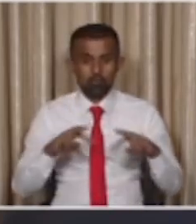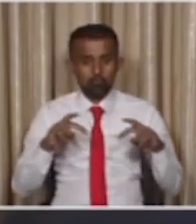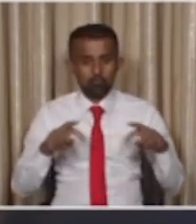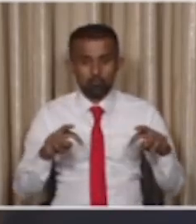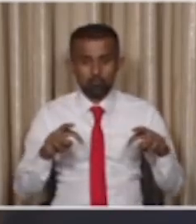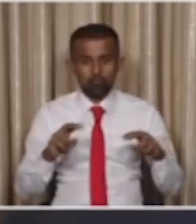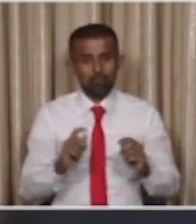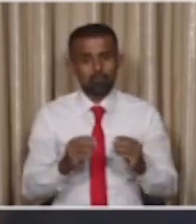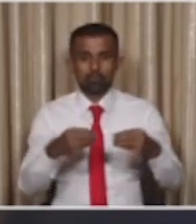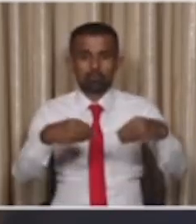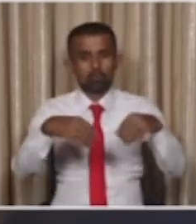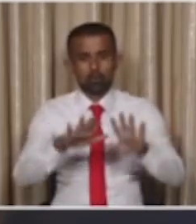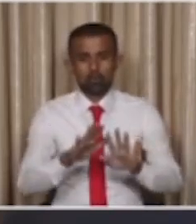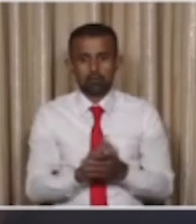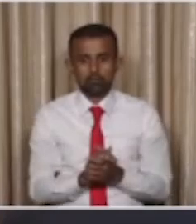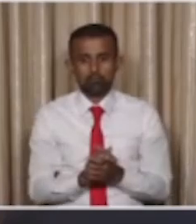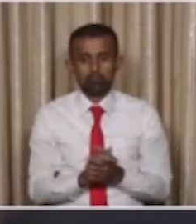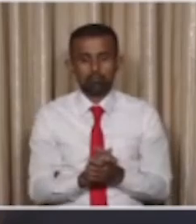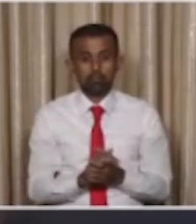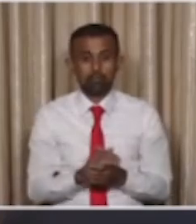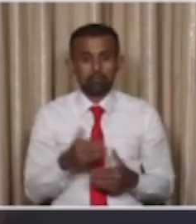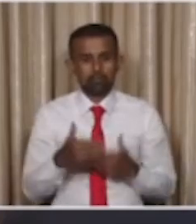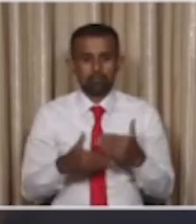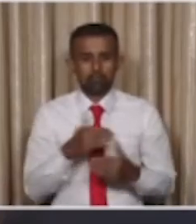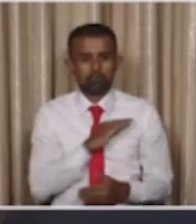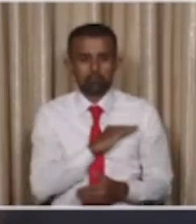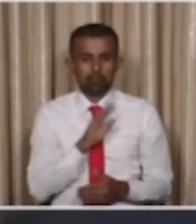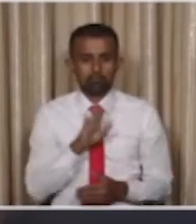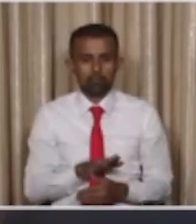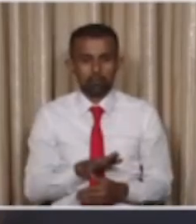ඉඩ දීලා තියෙන නිසා එතකන් අපි මේක මෙහෙම ගෙනහිල්ලා